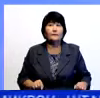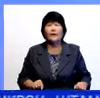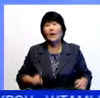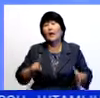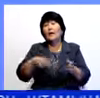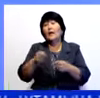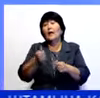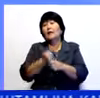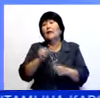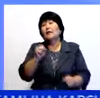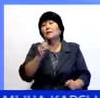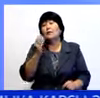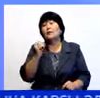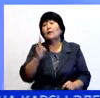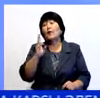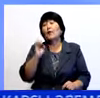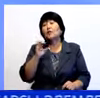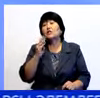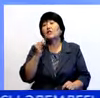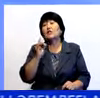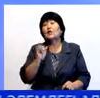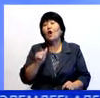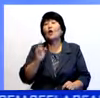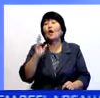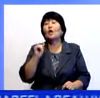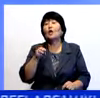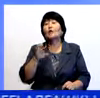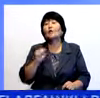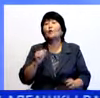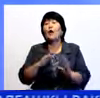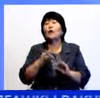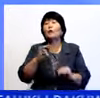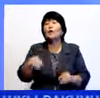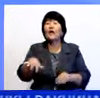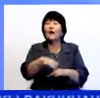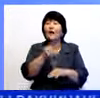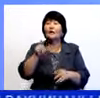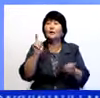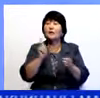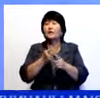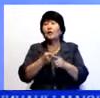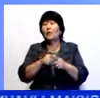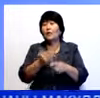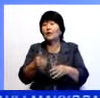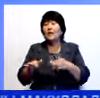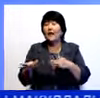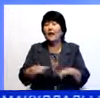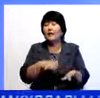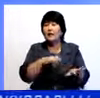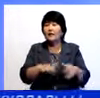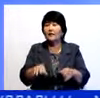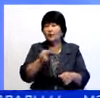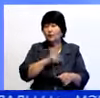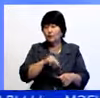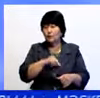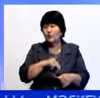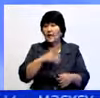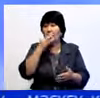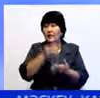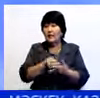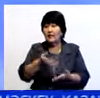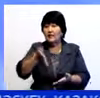Қала әкімі Асылбек Шаменов Қосшоңырау және Қараултөбе ауылдық округтерінде болып халықпен кездесті. Бұған дейін атқарылған жұмыстарға есеп